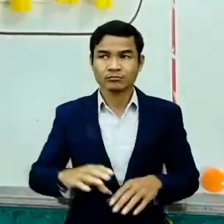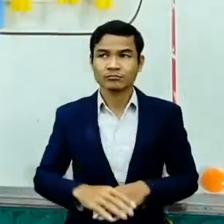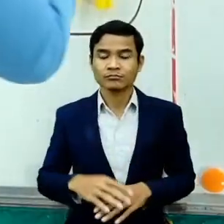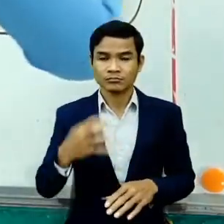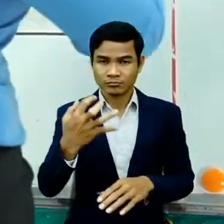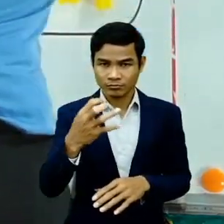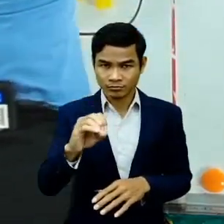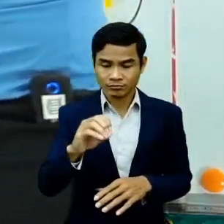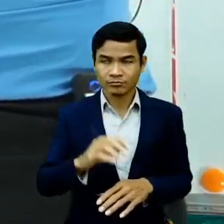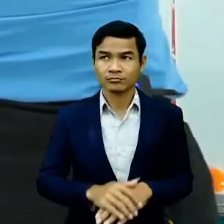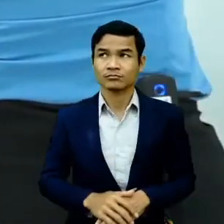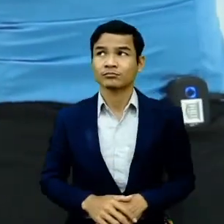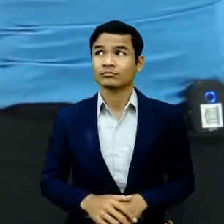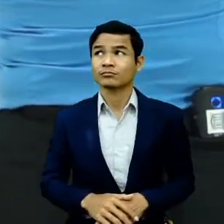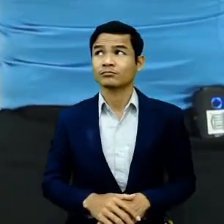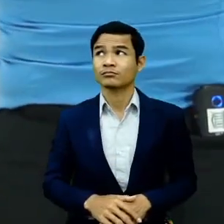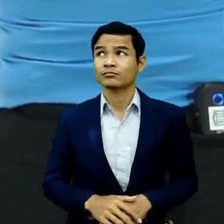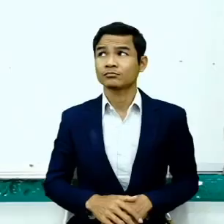chẳng chất sập ní